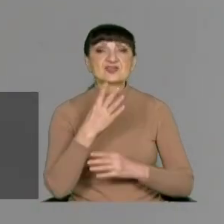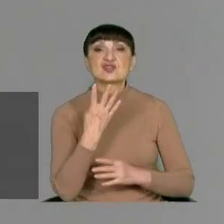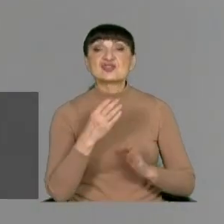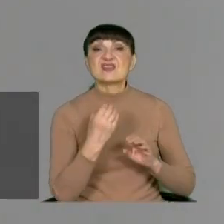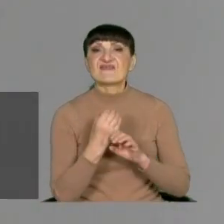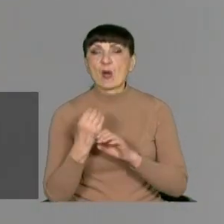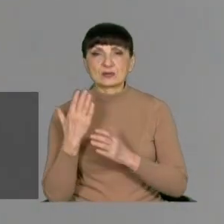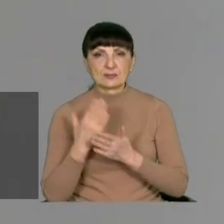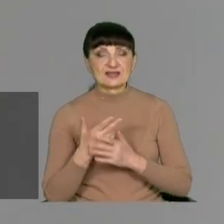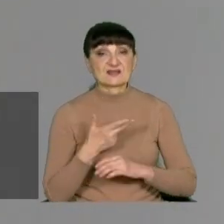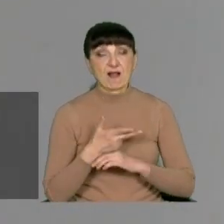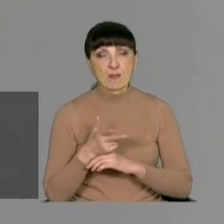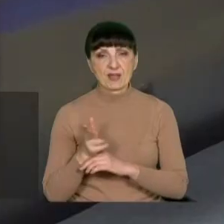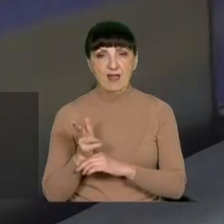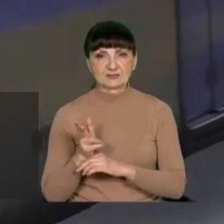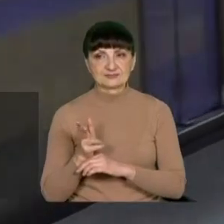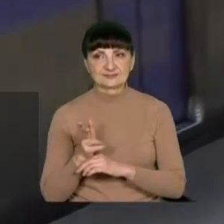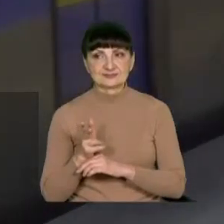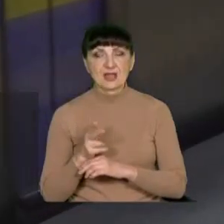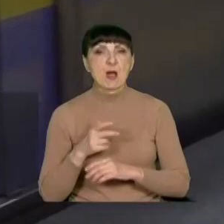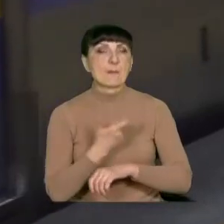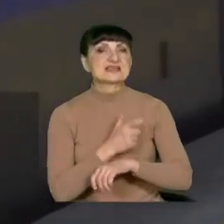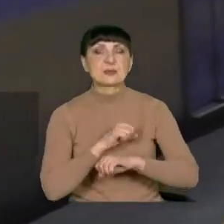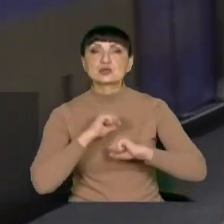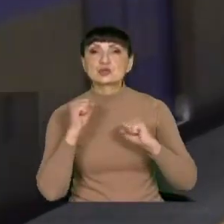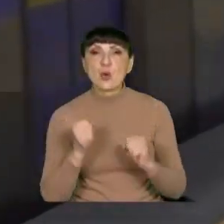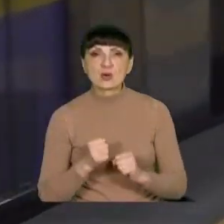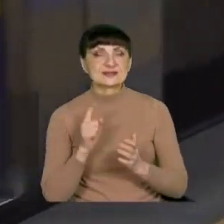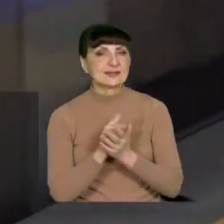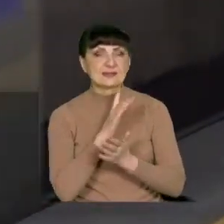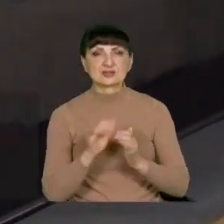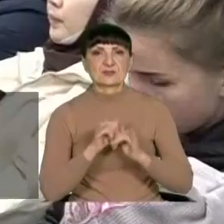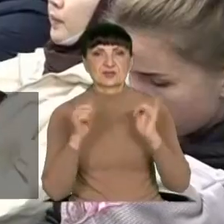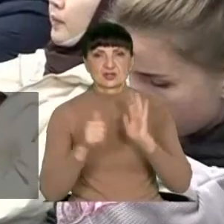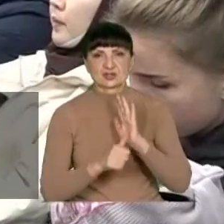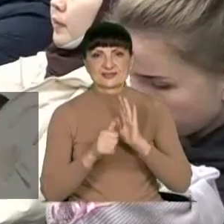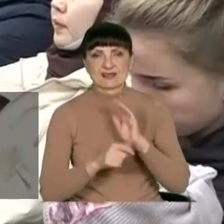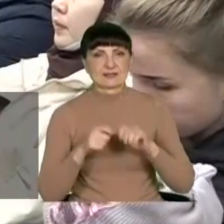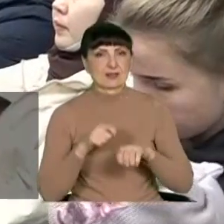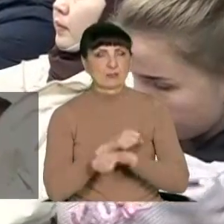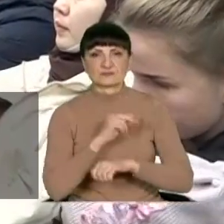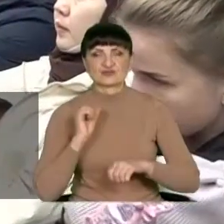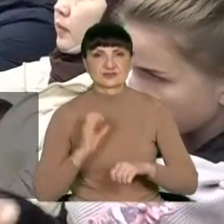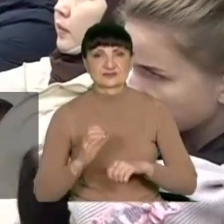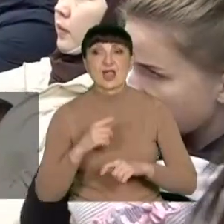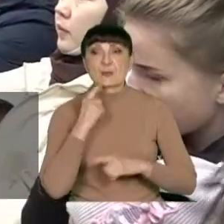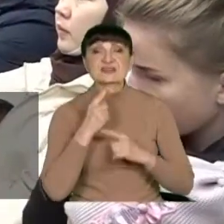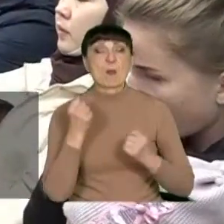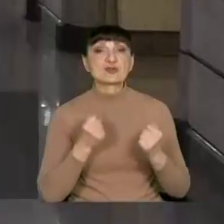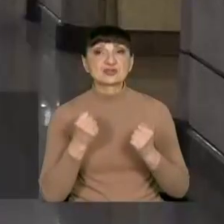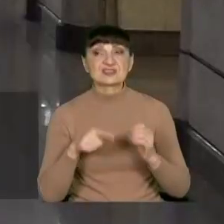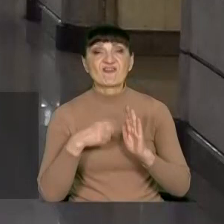вагонах имеются камеры видеонаблюдения. Максимальная скорость поездов не должна превышать 60 км в час. По словам машинистов, в